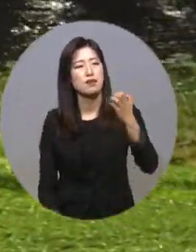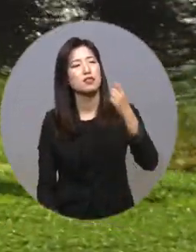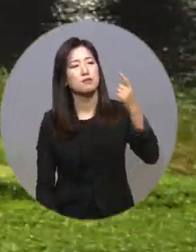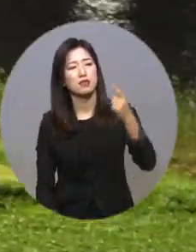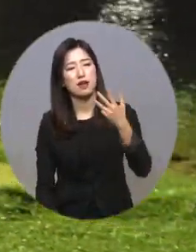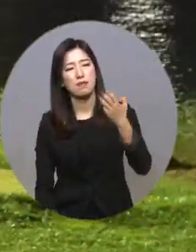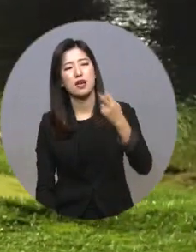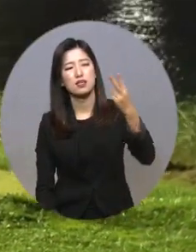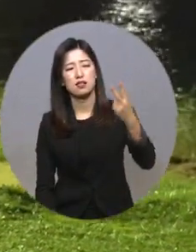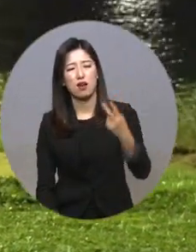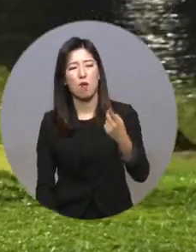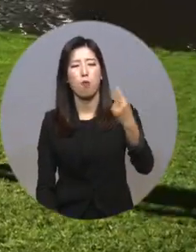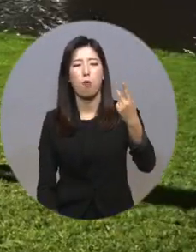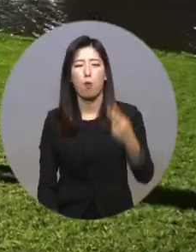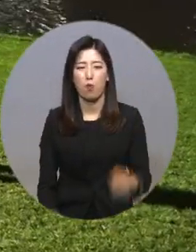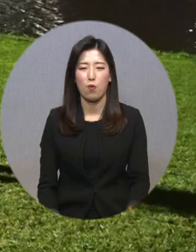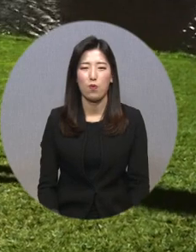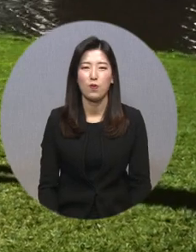식구들이나